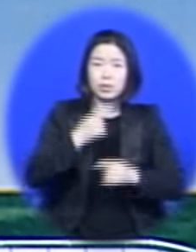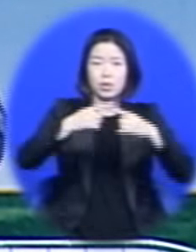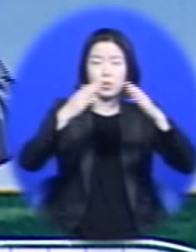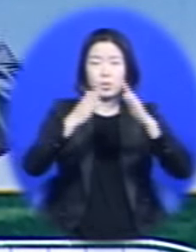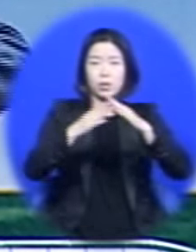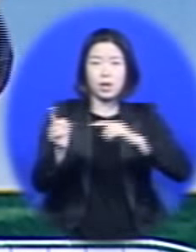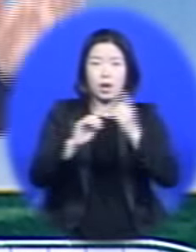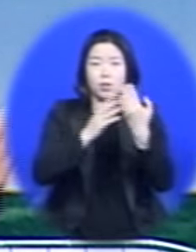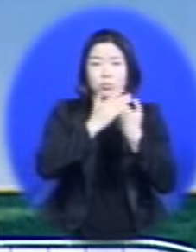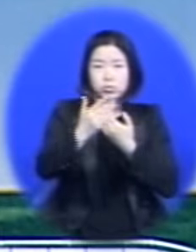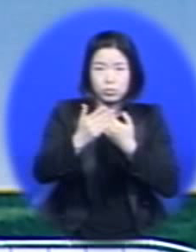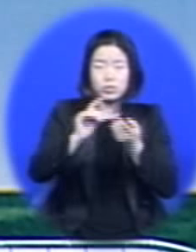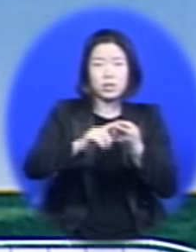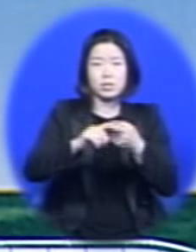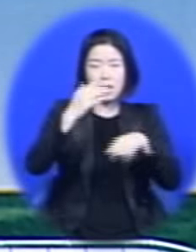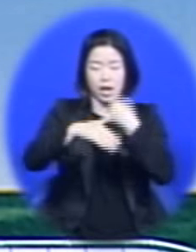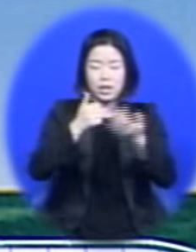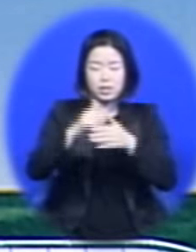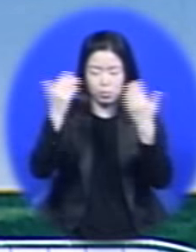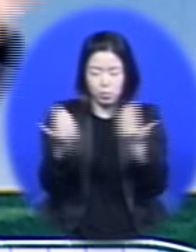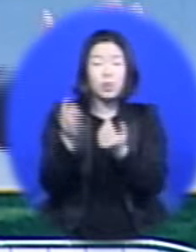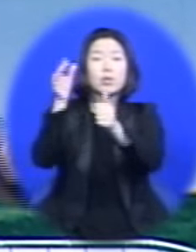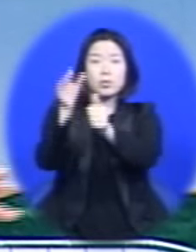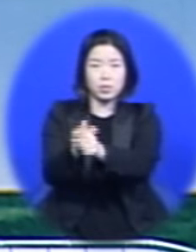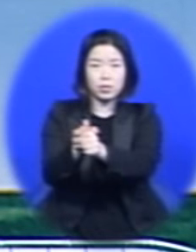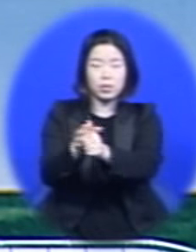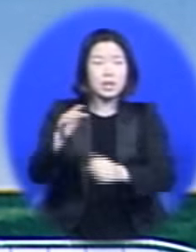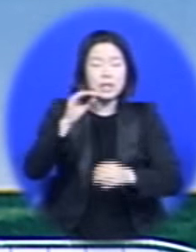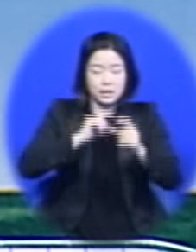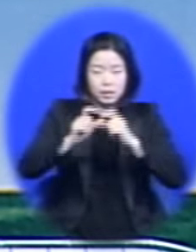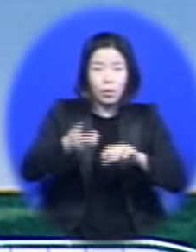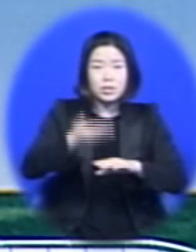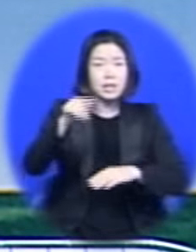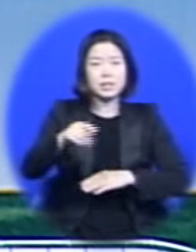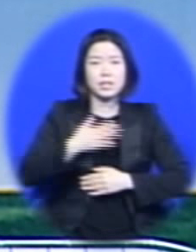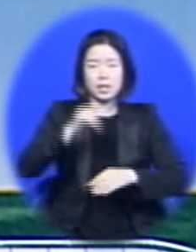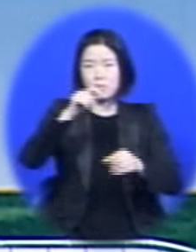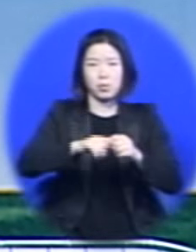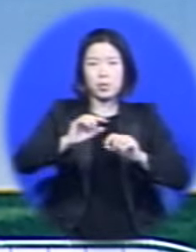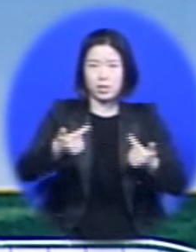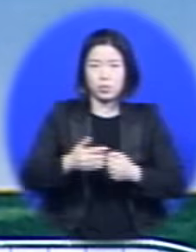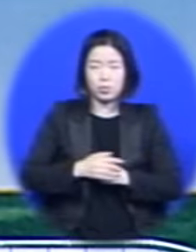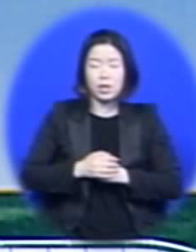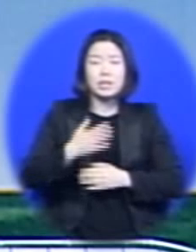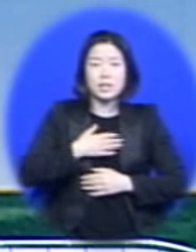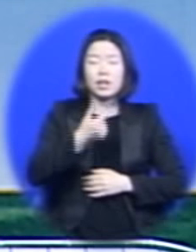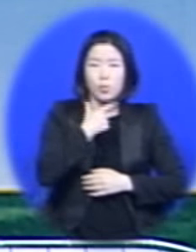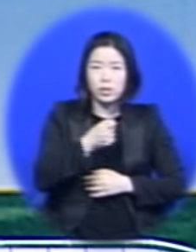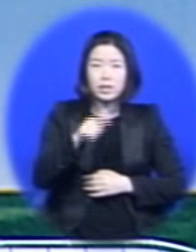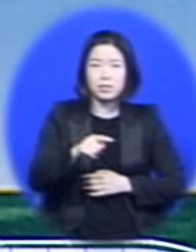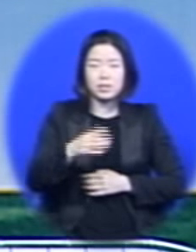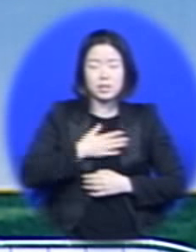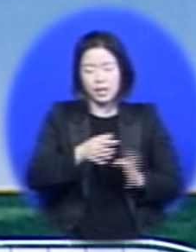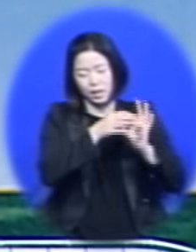것에 대해서는 하나님께 다 맡깁니다. 이제는 더 이상 그것이 저의 목표가 아닙니다. 제가 원하는 것은 제가 계속 순종하고